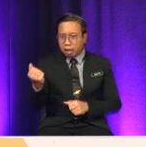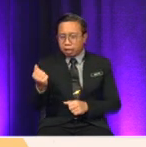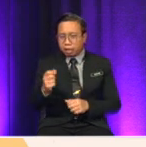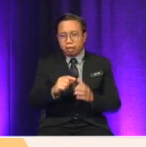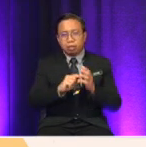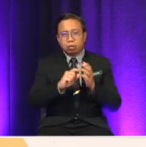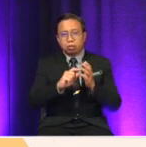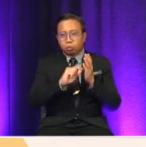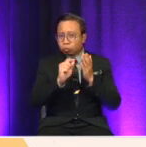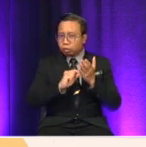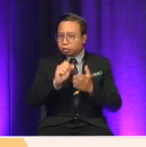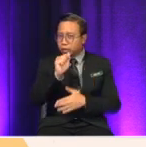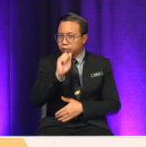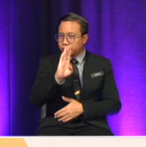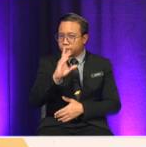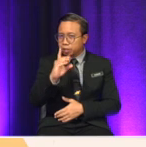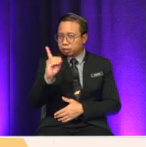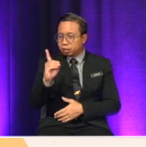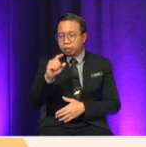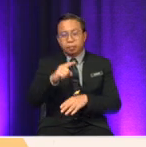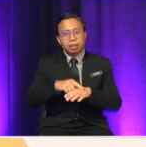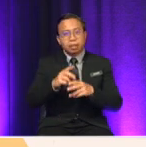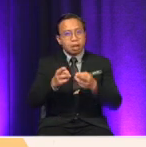B, C atau D pada ruang